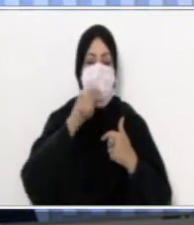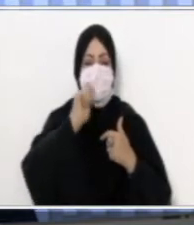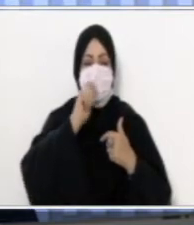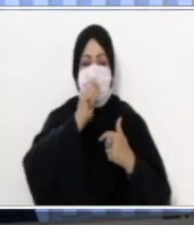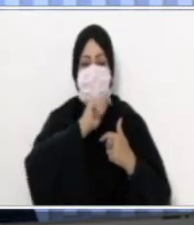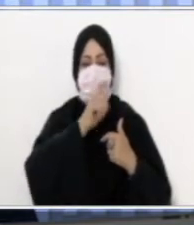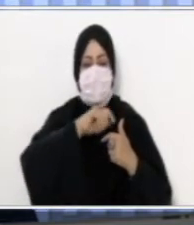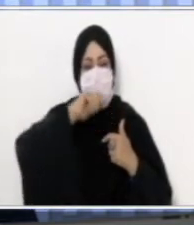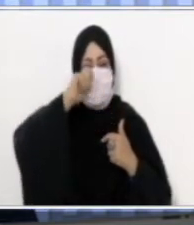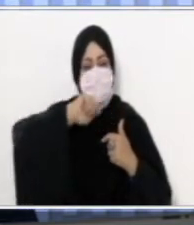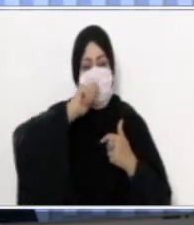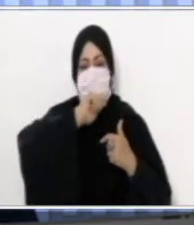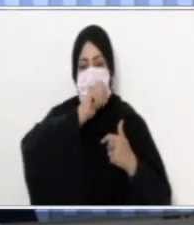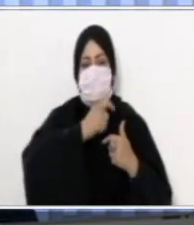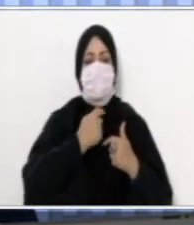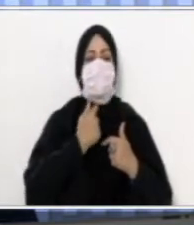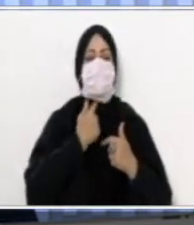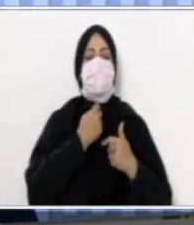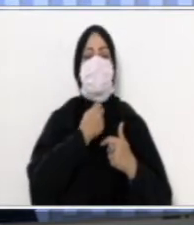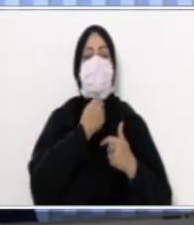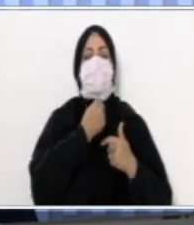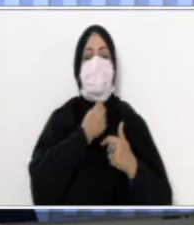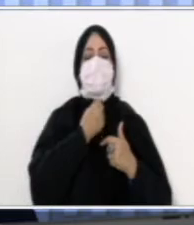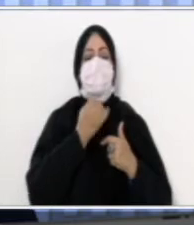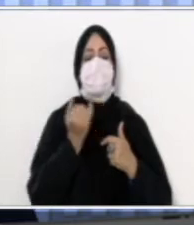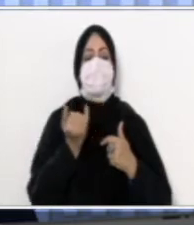كنا معجون. واضح ان شاء الله.